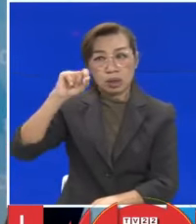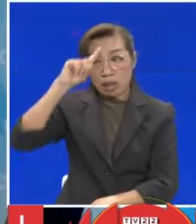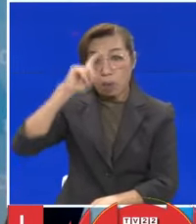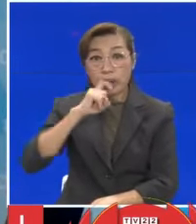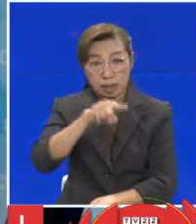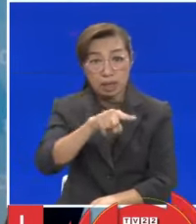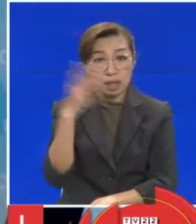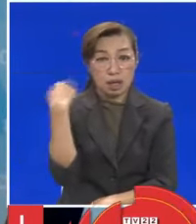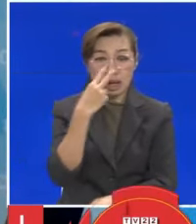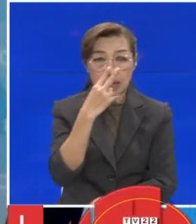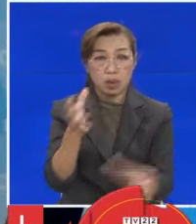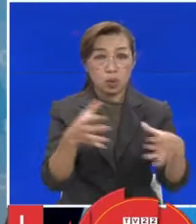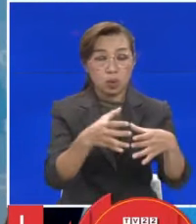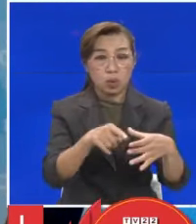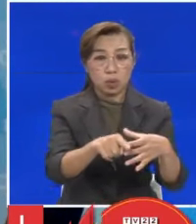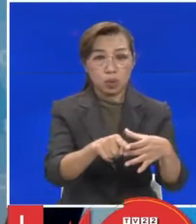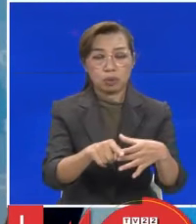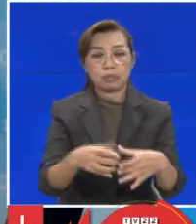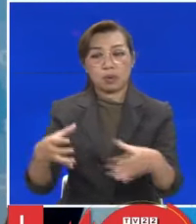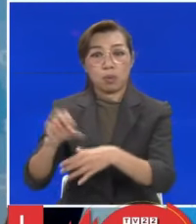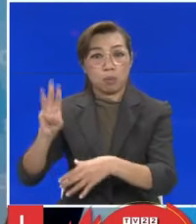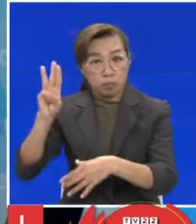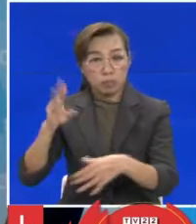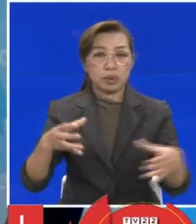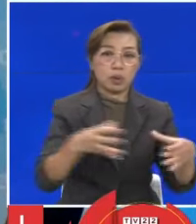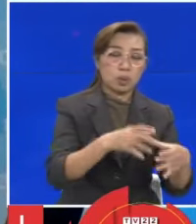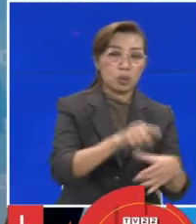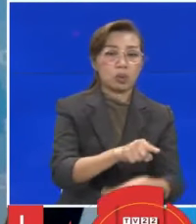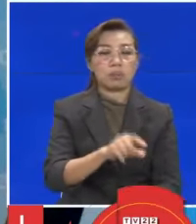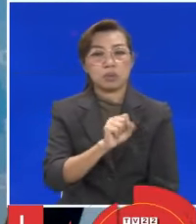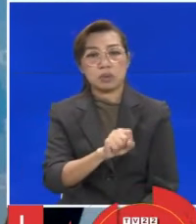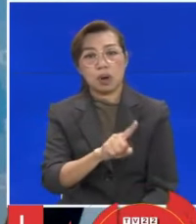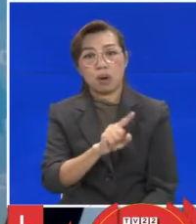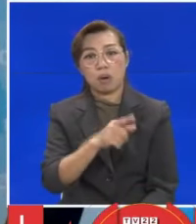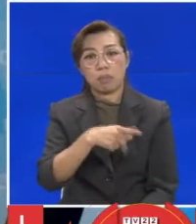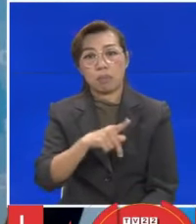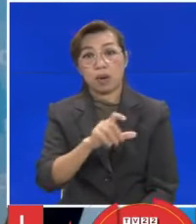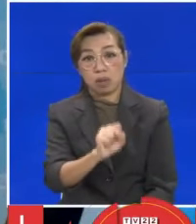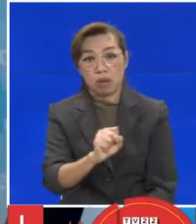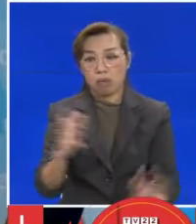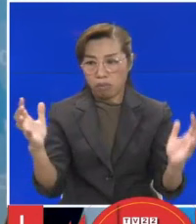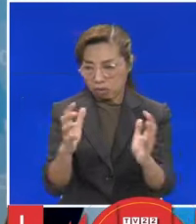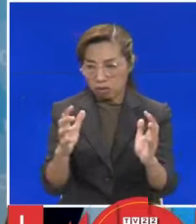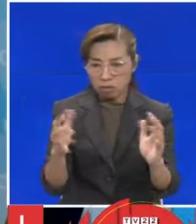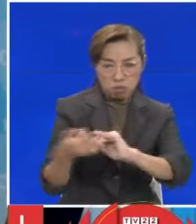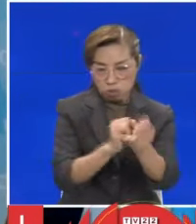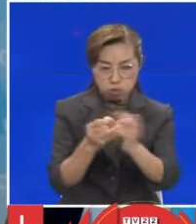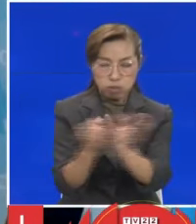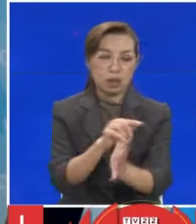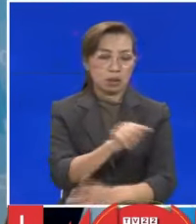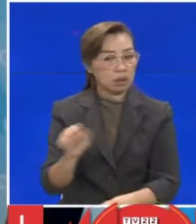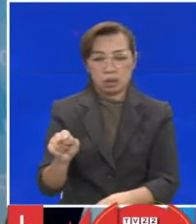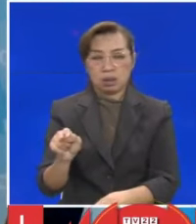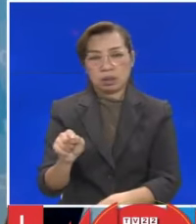ะกันเกิดขึ้นระหว่างกลุ่มมวลชนทะลุวังกับกลุ่มสปปส.นะคะคุณราเมศบอกเอาเข้าจริงไม่เห็นด้วยนะไม่เห็นด้วย